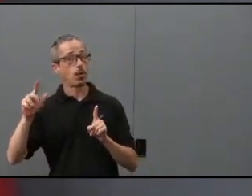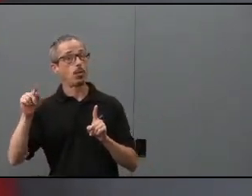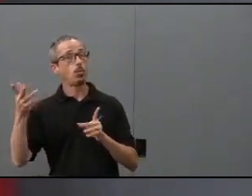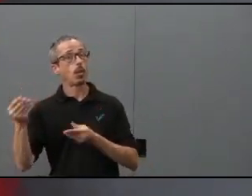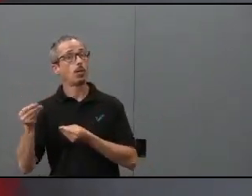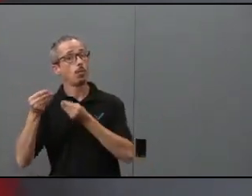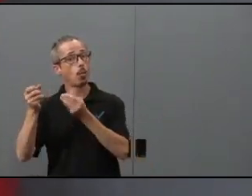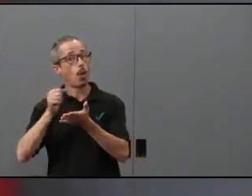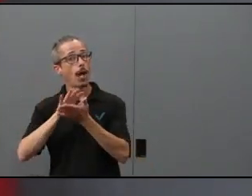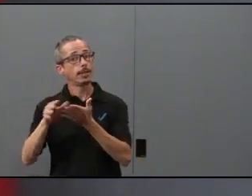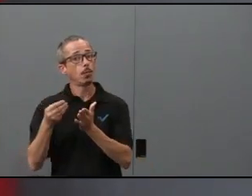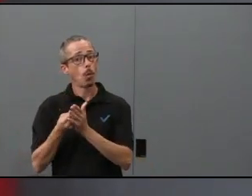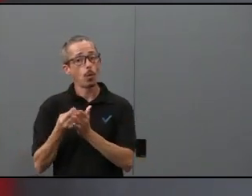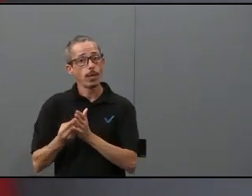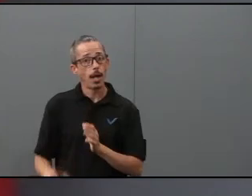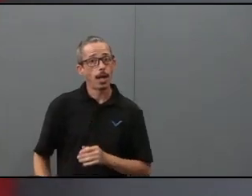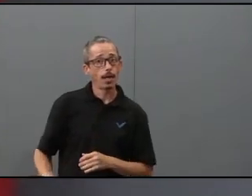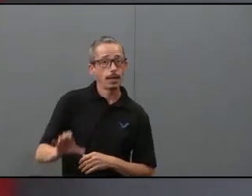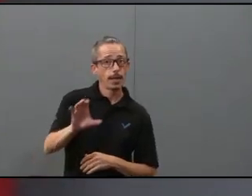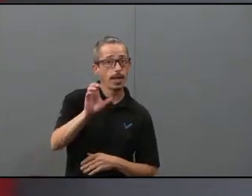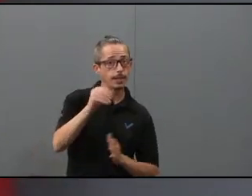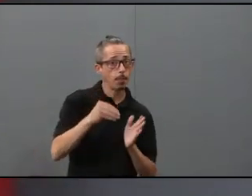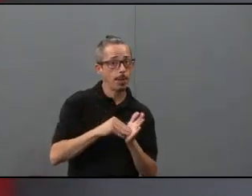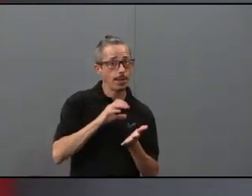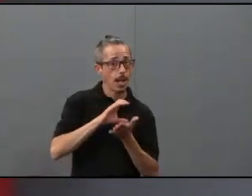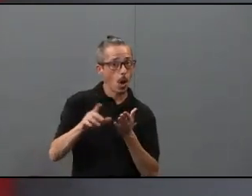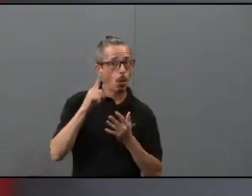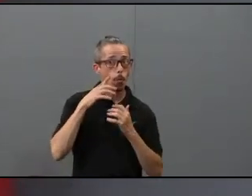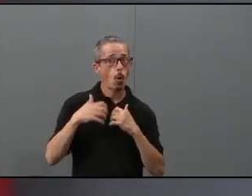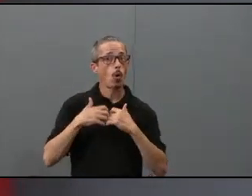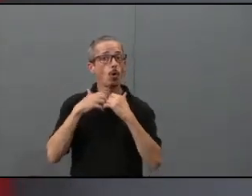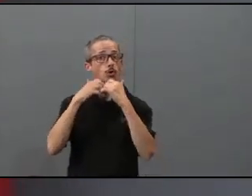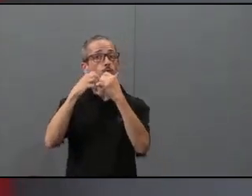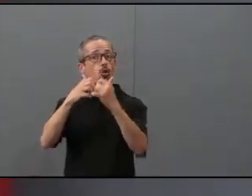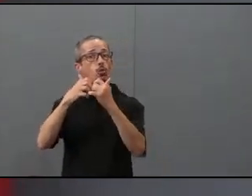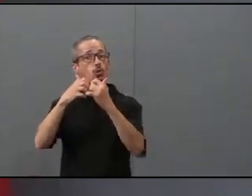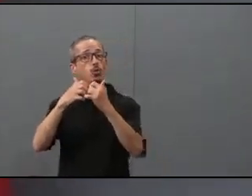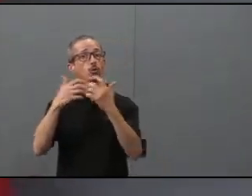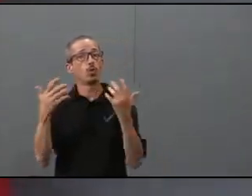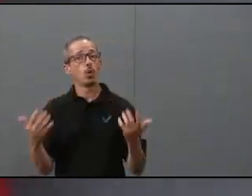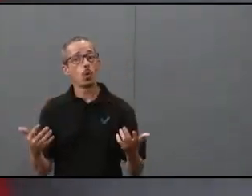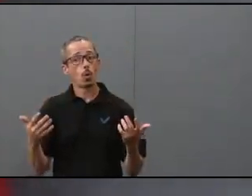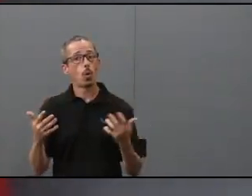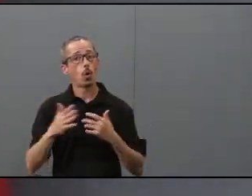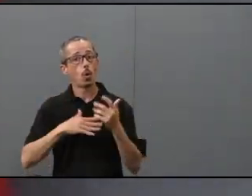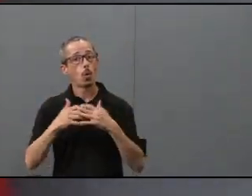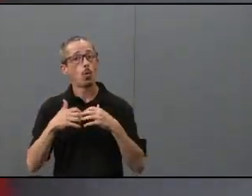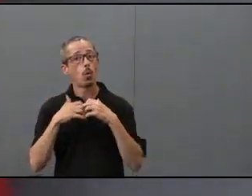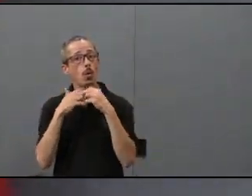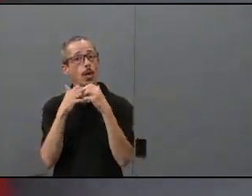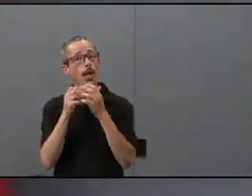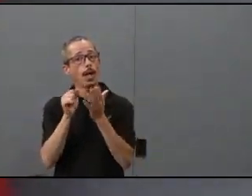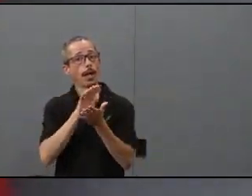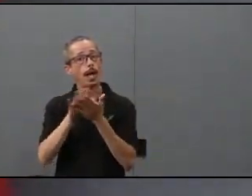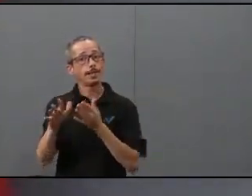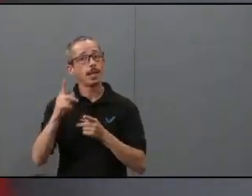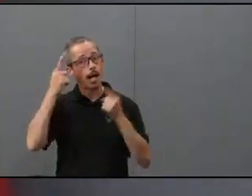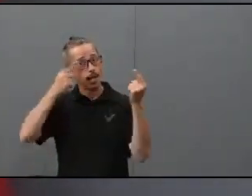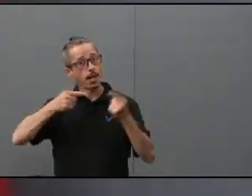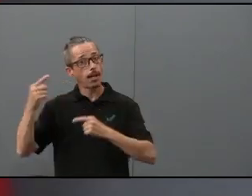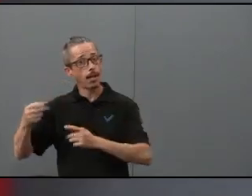de déposer une garantie financière de 50000 dollars pour la construction du bâtiment puisque la construction est garantie par une